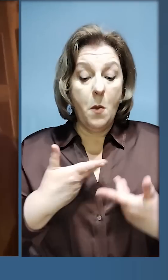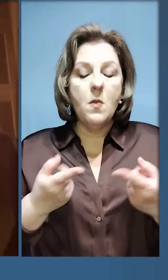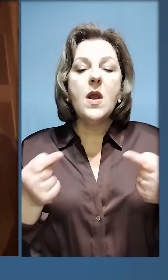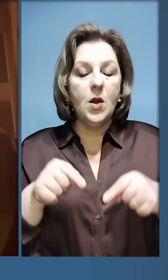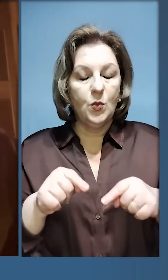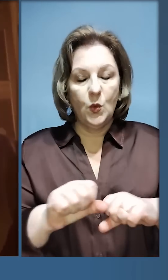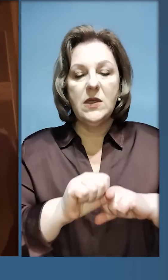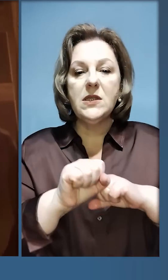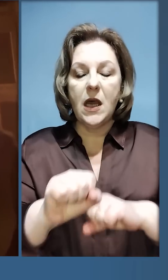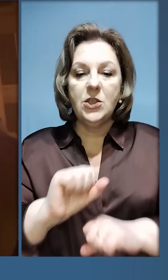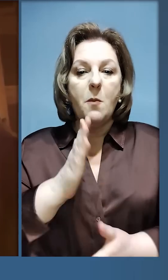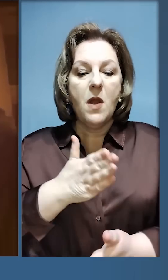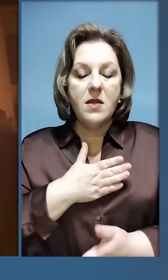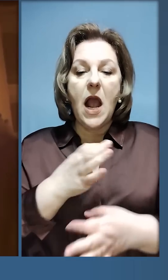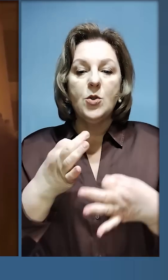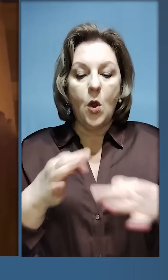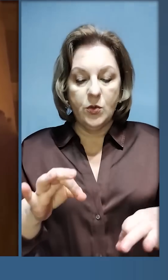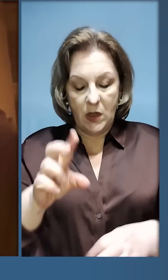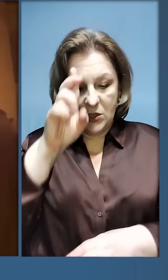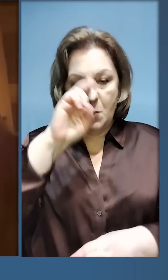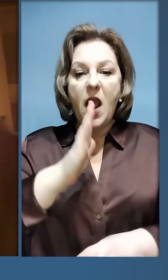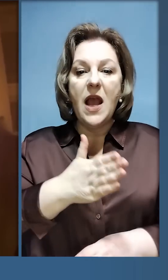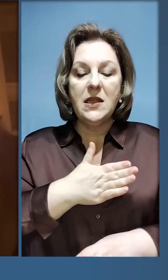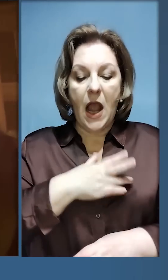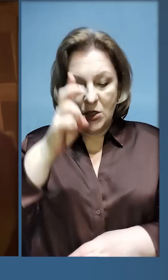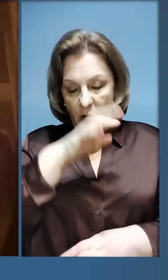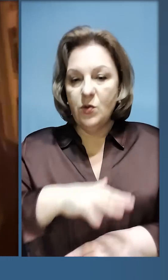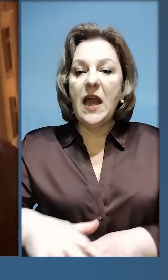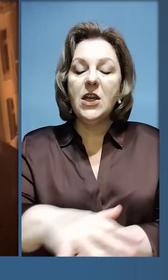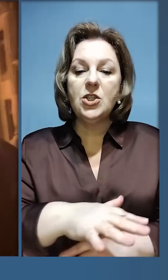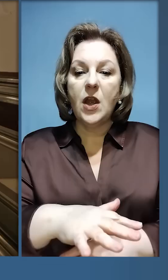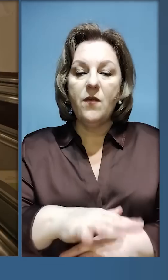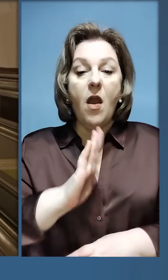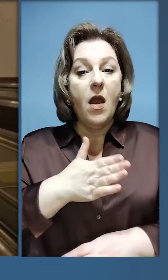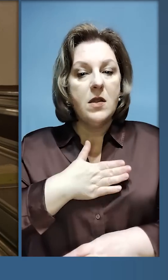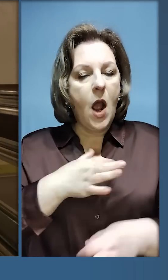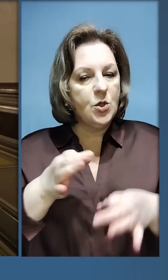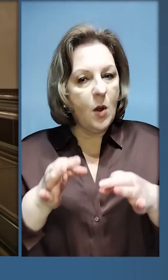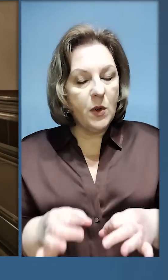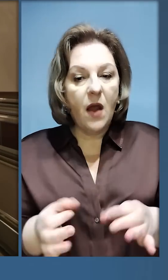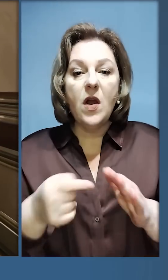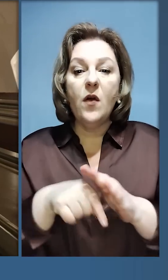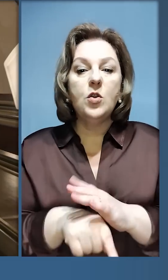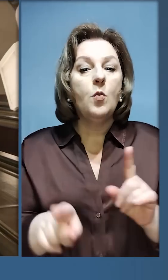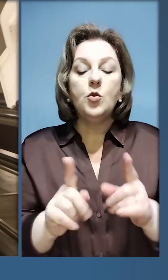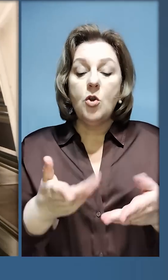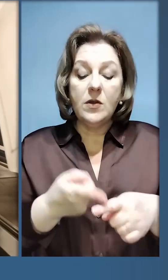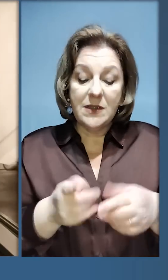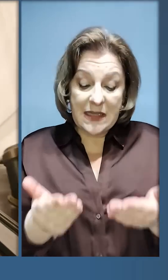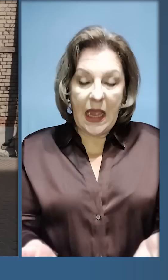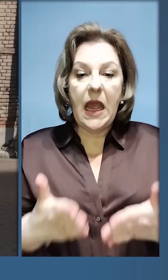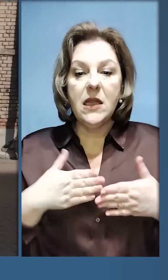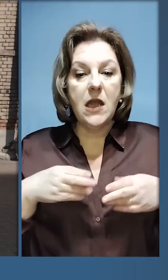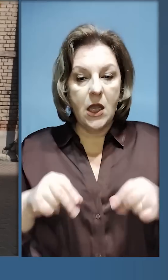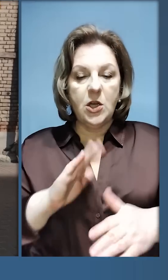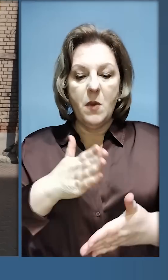Всі ми тут захищаємо нашу незалежність, нашу державу. Та наша правда в тому, що це